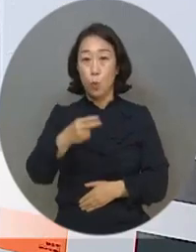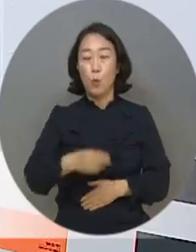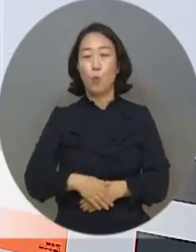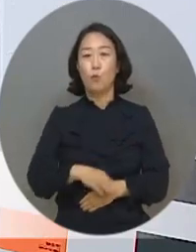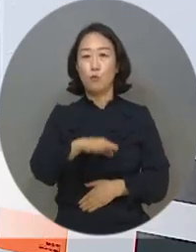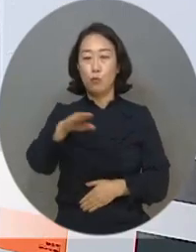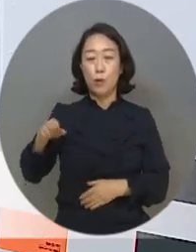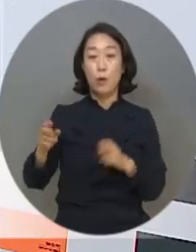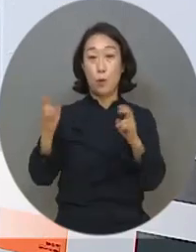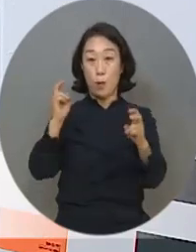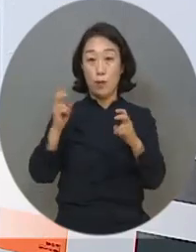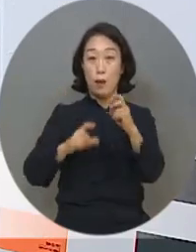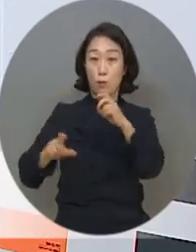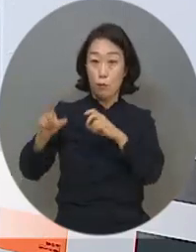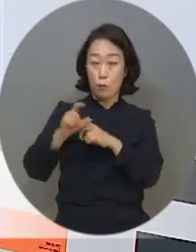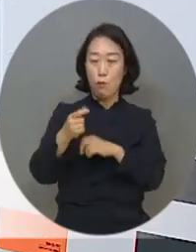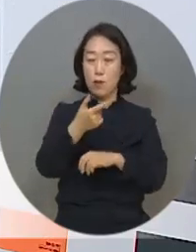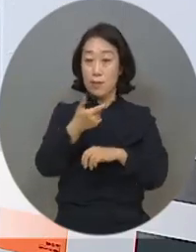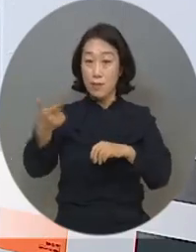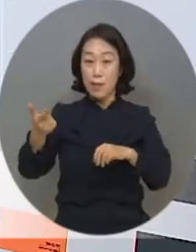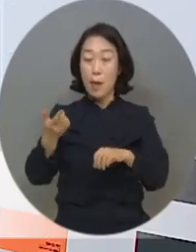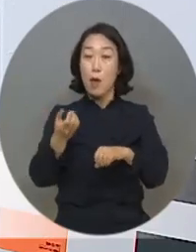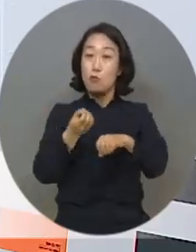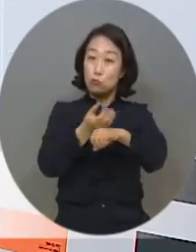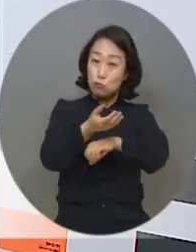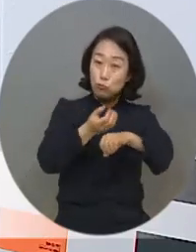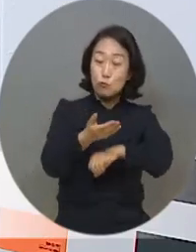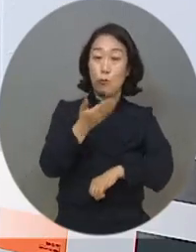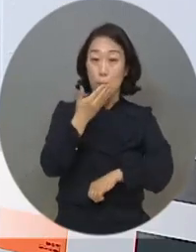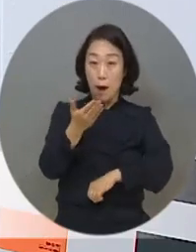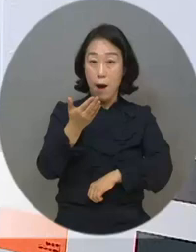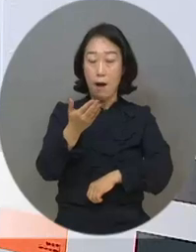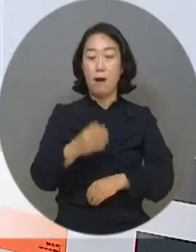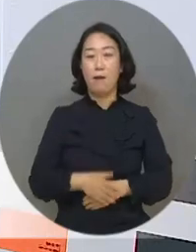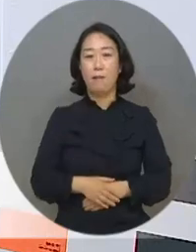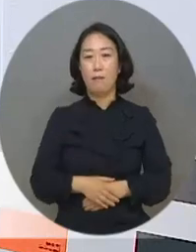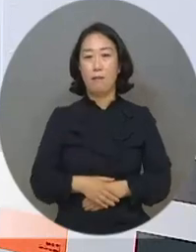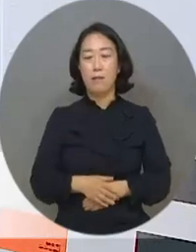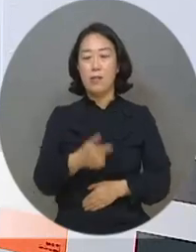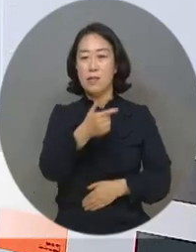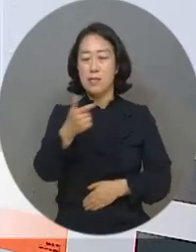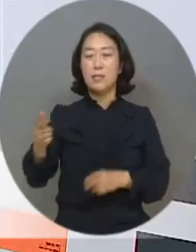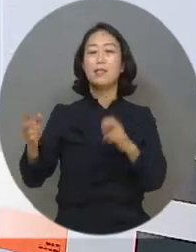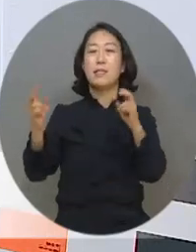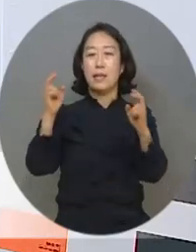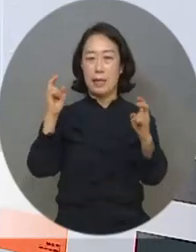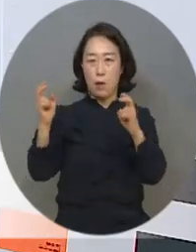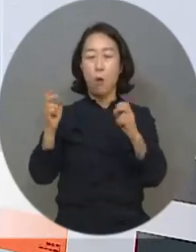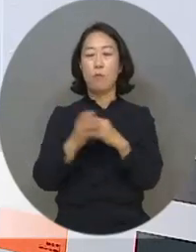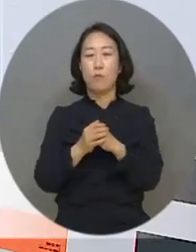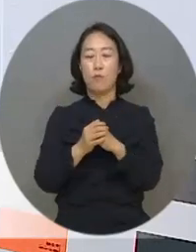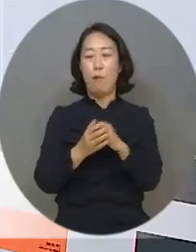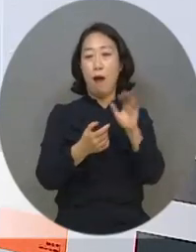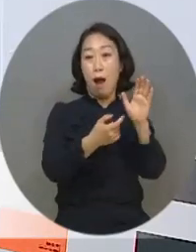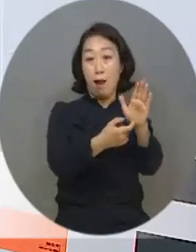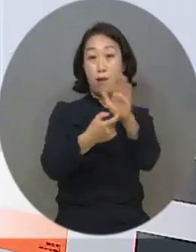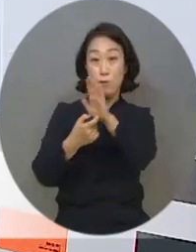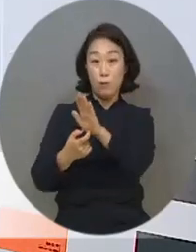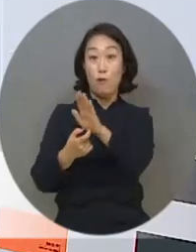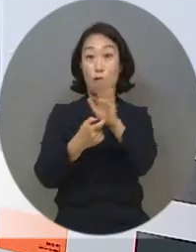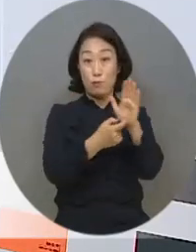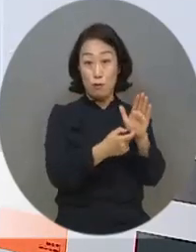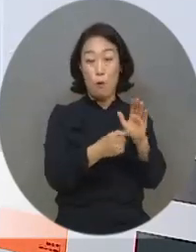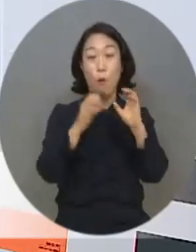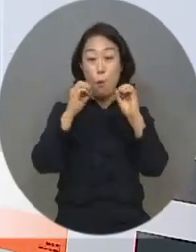우리 회사가 더 나아가 수출권도 가능하게끔 해서 좀 더 큰 기업으로 또 많은 사람이 알려져서